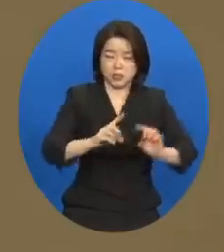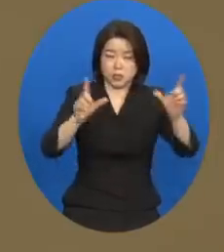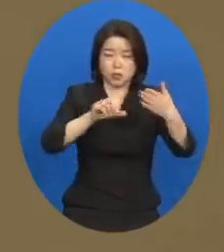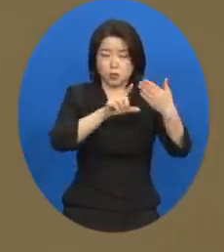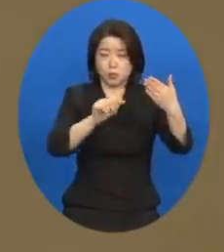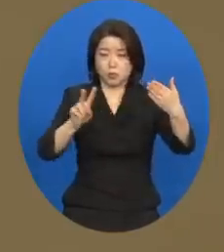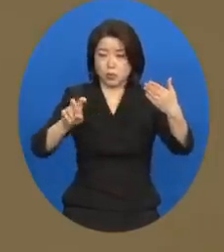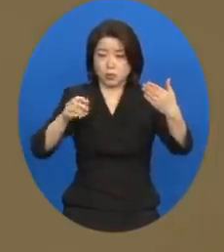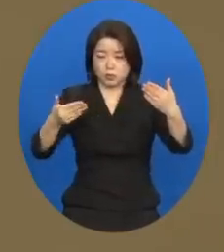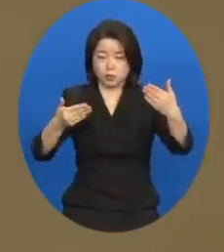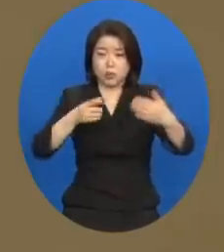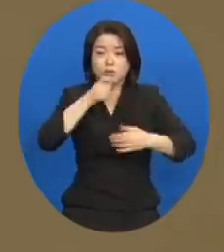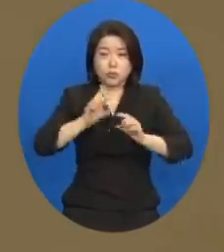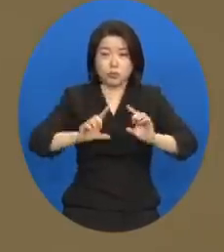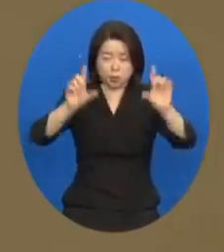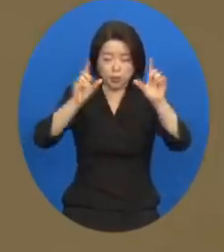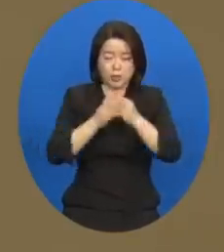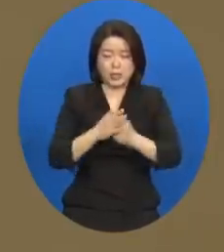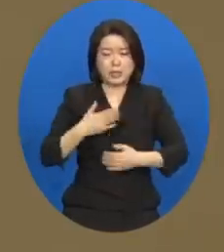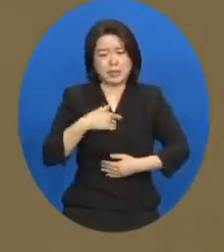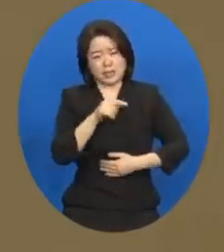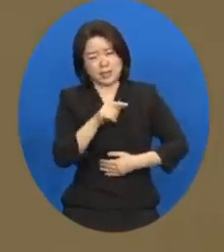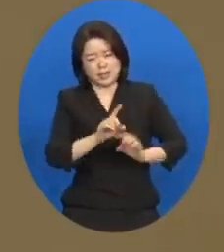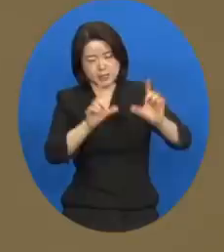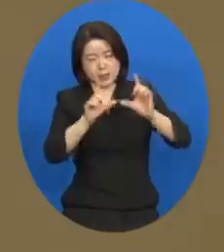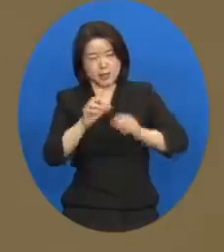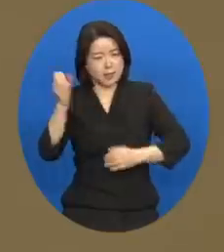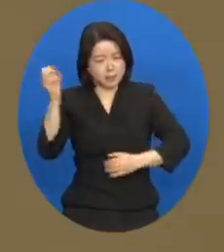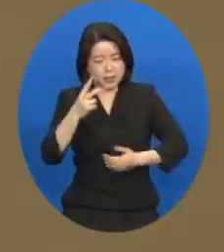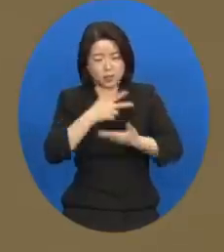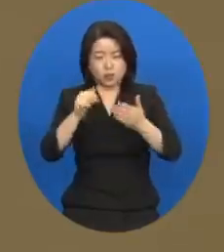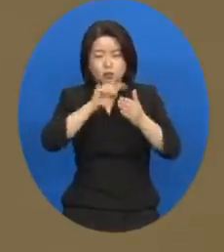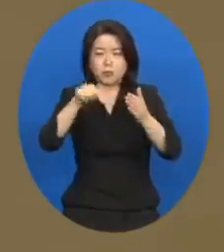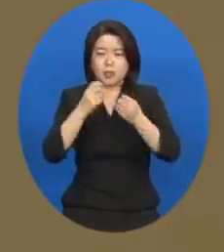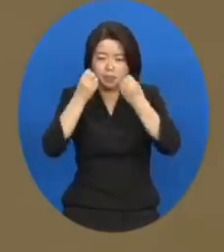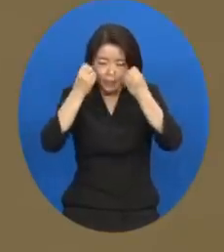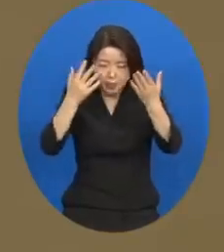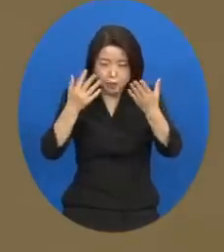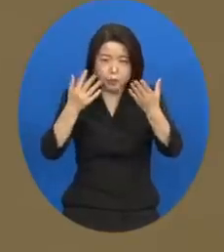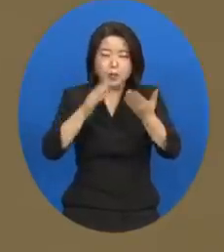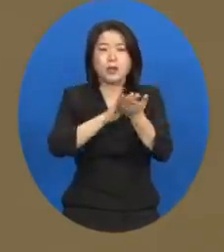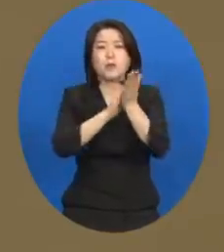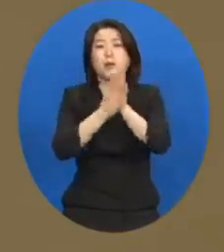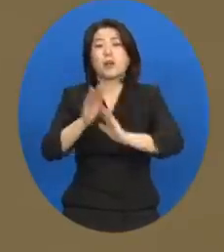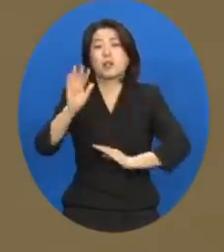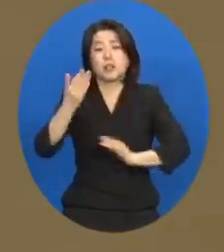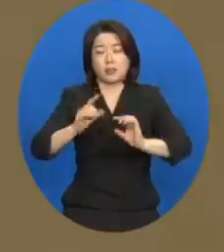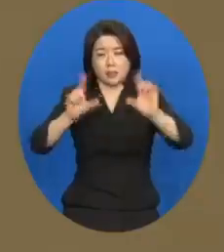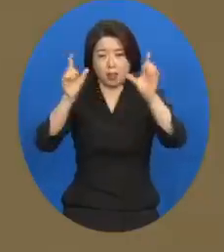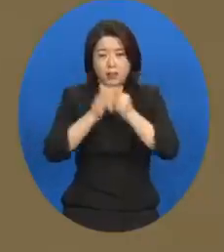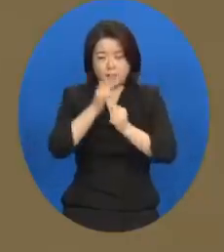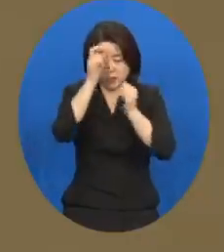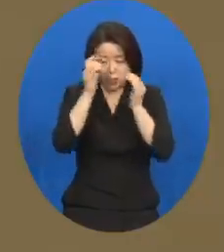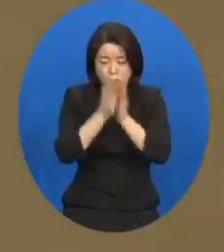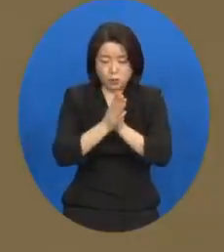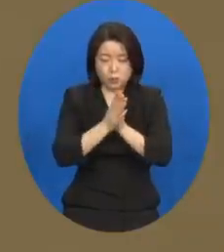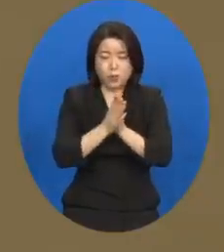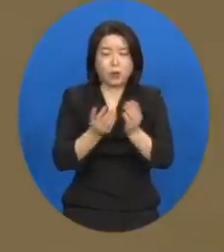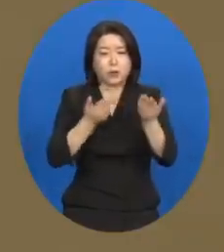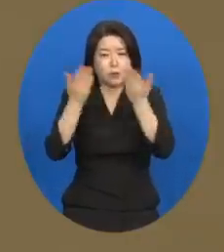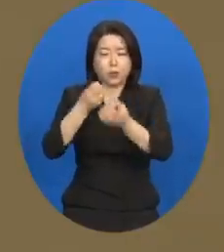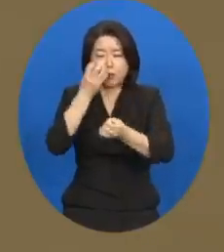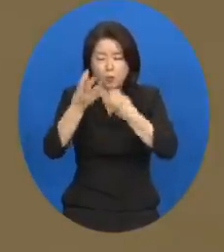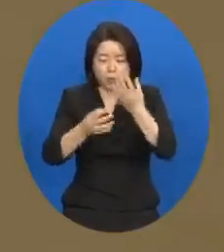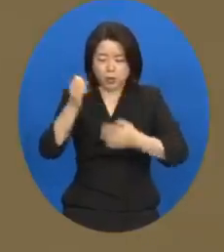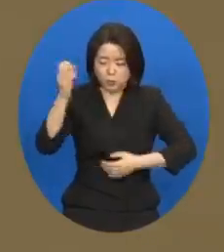수요일, 이날은 제가 다시 한번 주님 안에서 새로워진 날입니다. 기도하면서 고백하고 또 고백하고